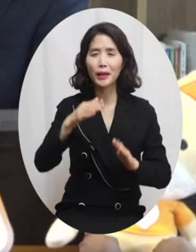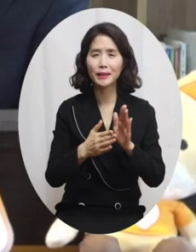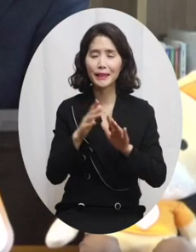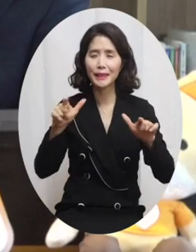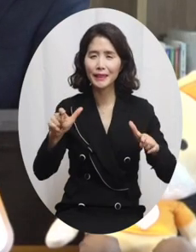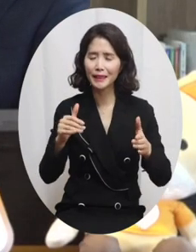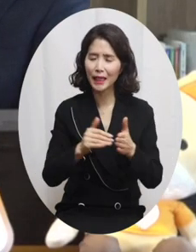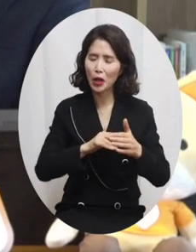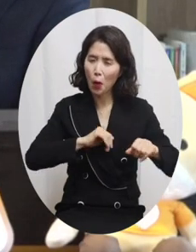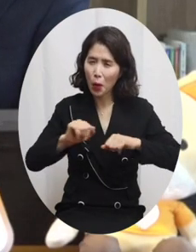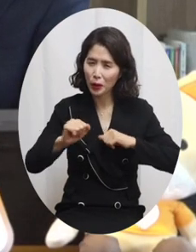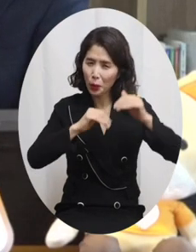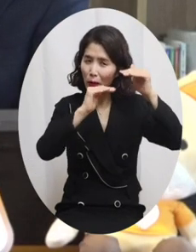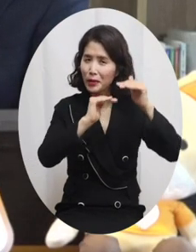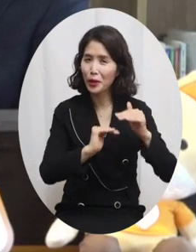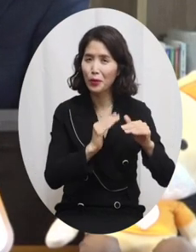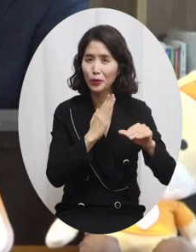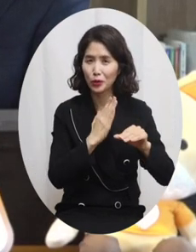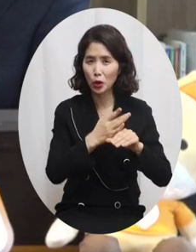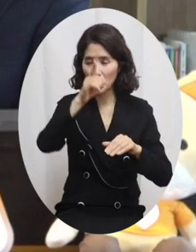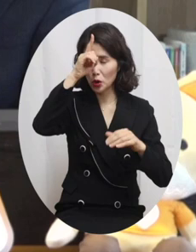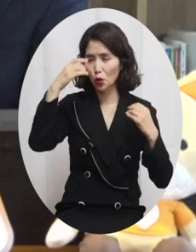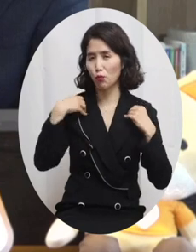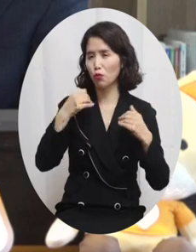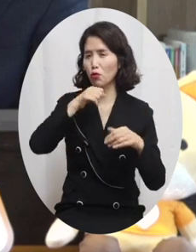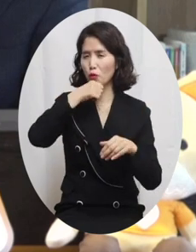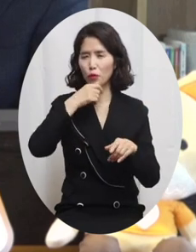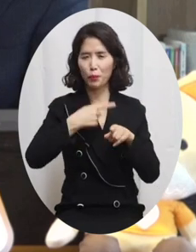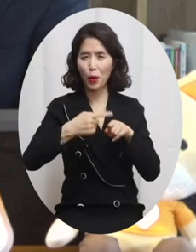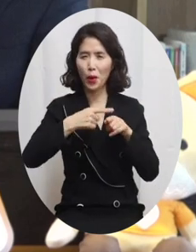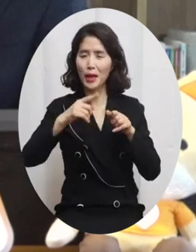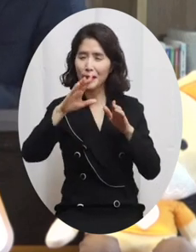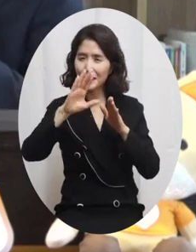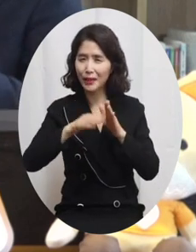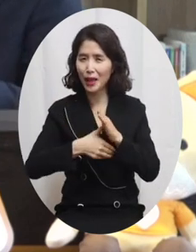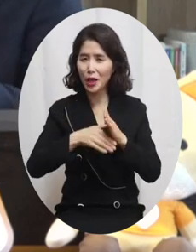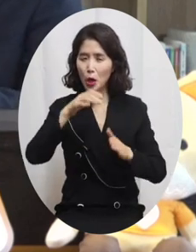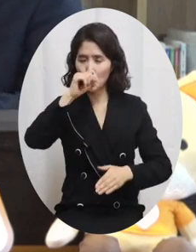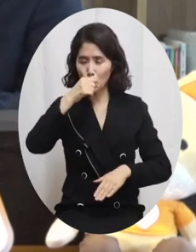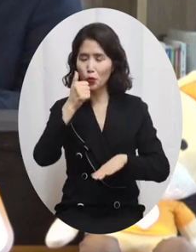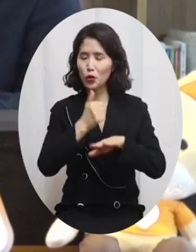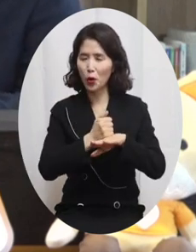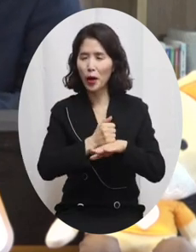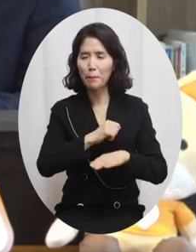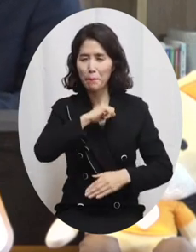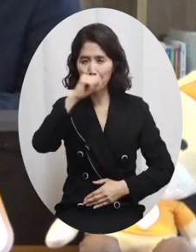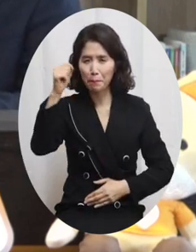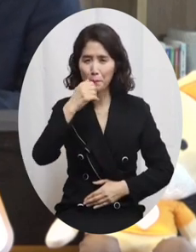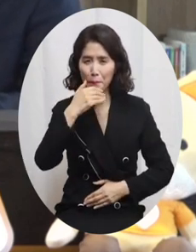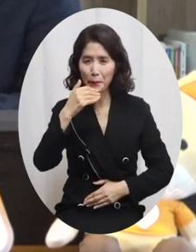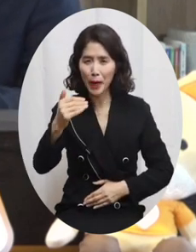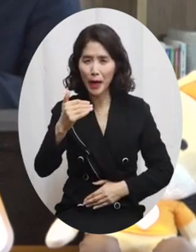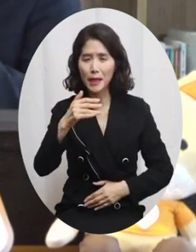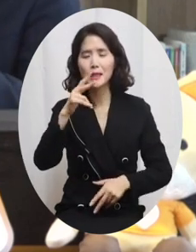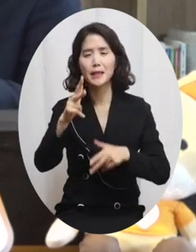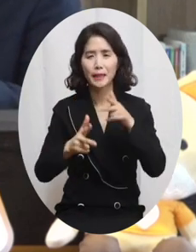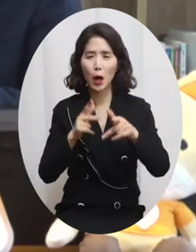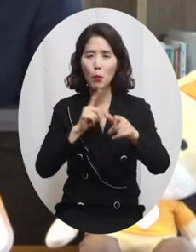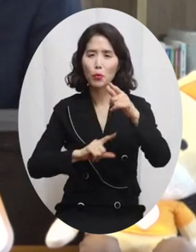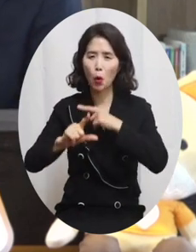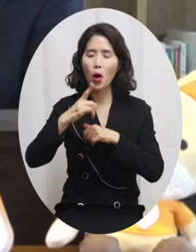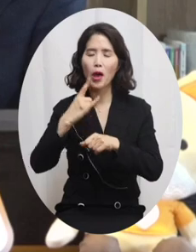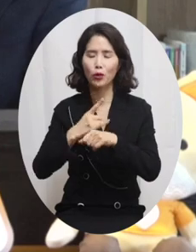해왔던 일들에 대해서 정부 평가에서 좋은 그 점수를 받고 여성 친화 도시 사업을 더 해도